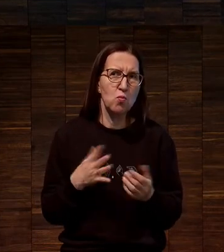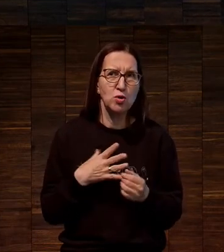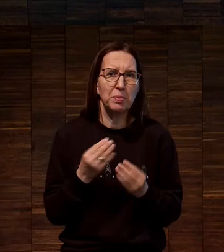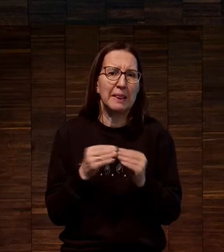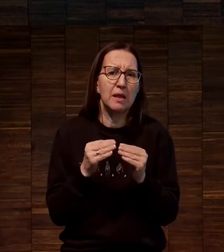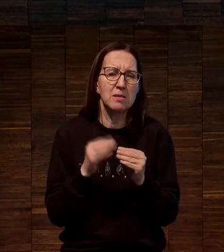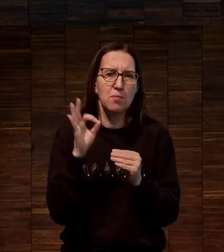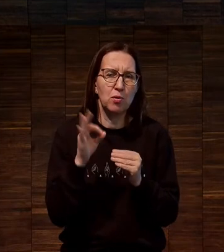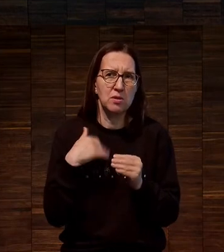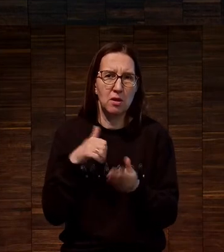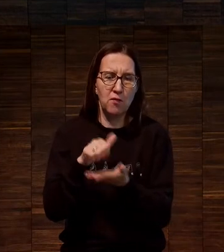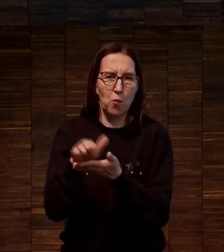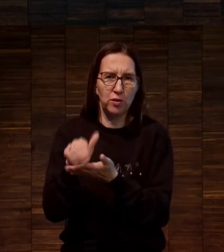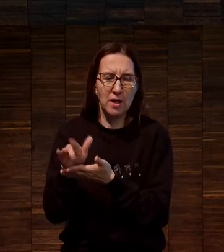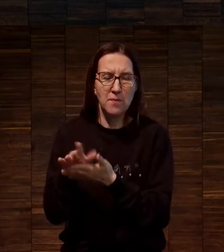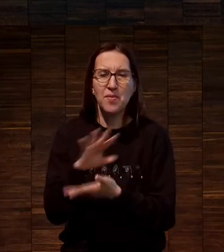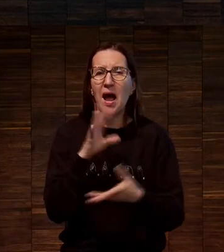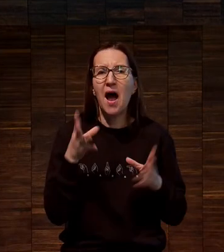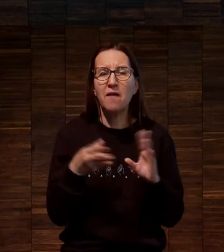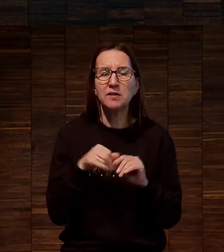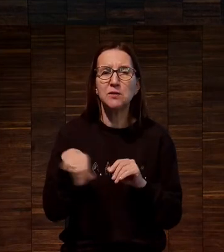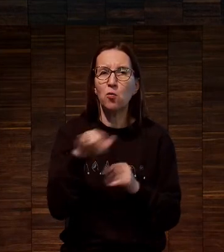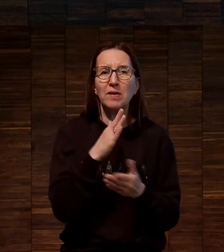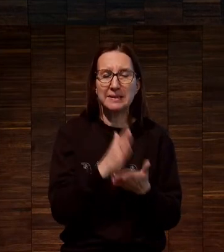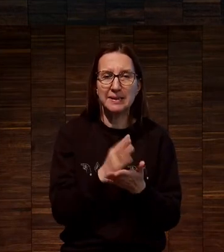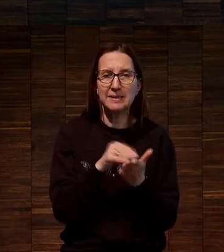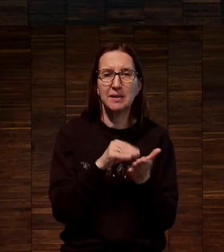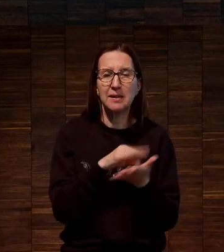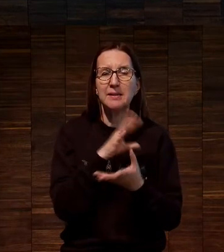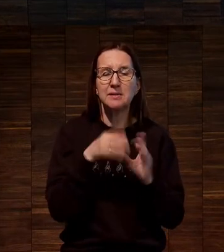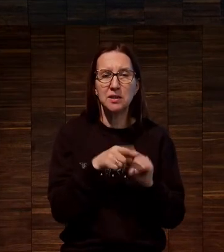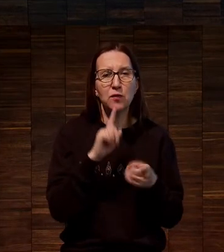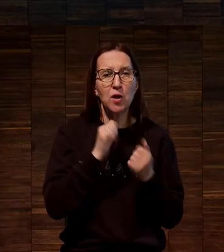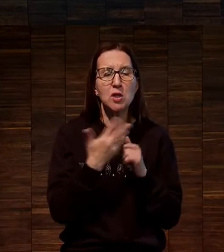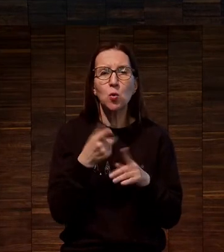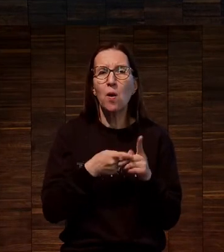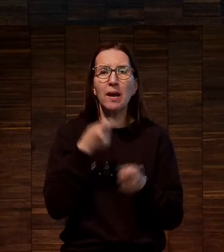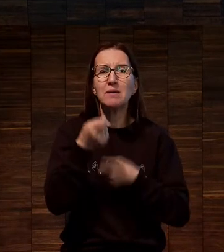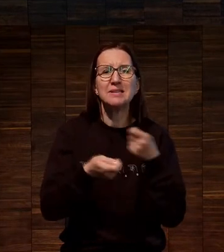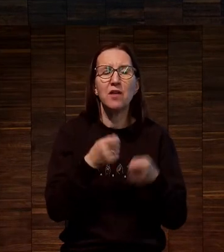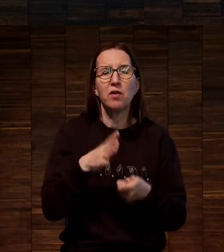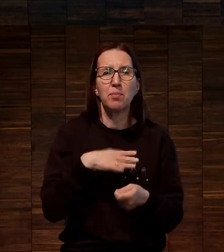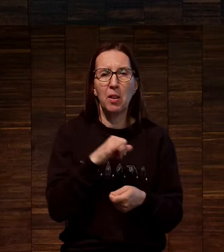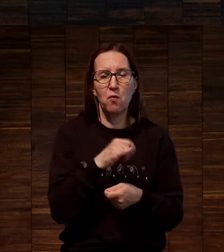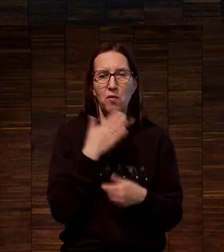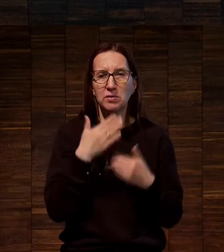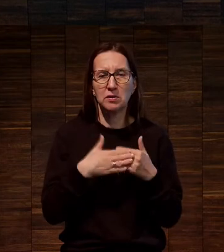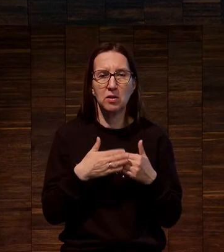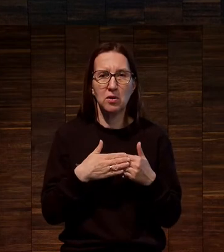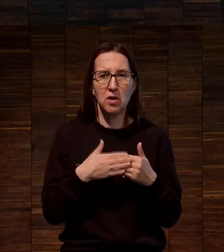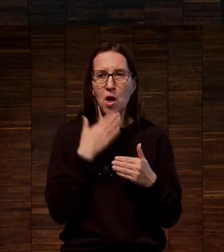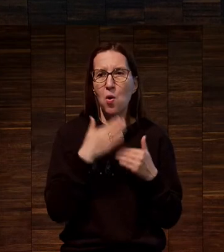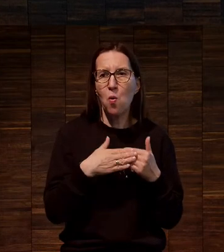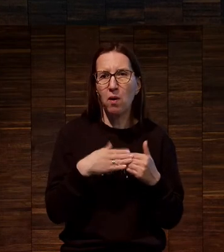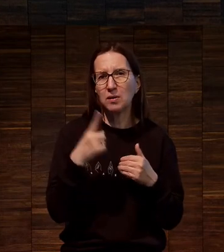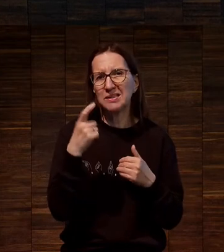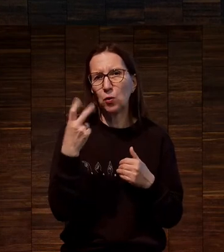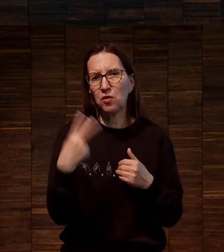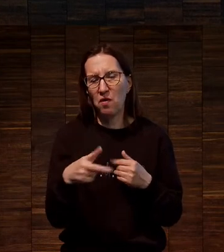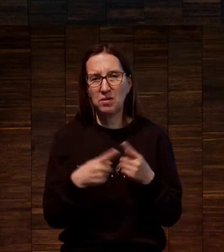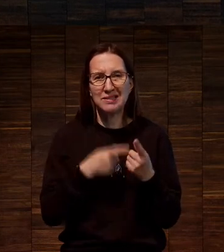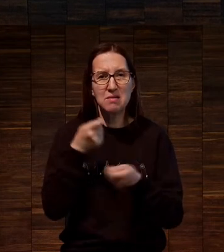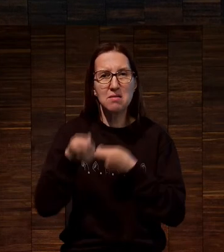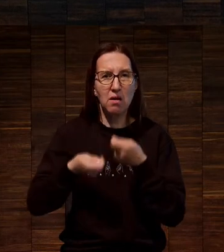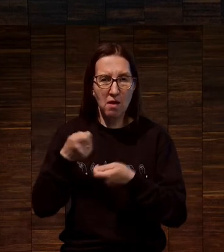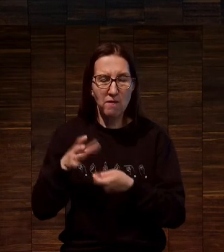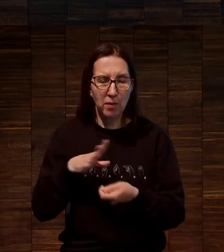брали. Так, вот здесь... Сколько всего у вас есть цифры? Помните, сколько всего было заявок? Мне кажется, около 120